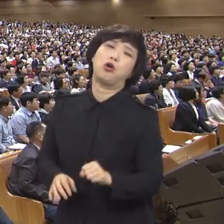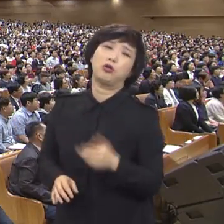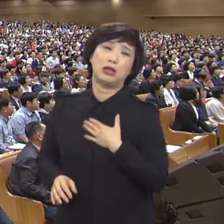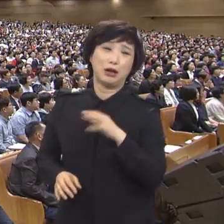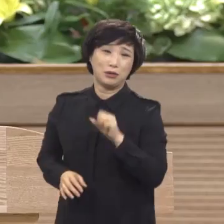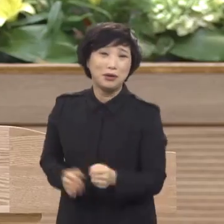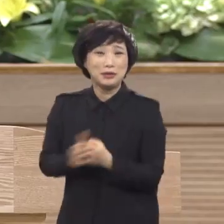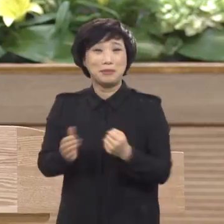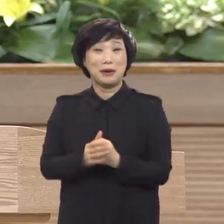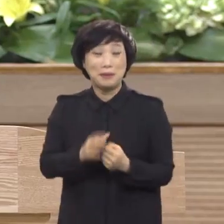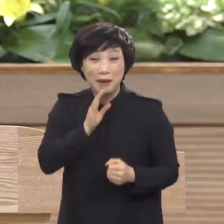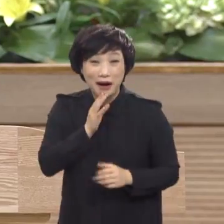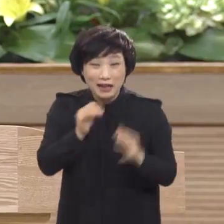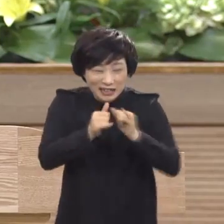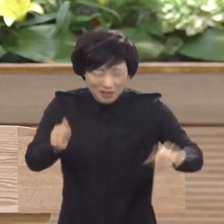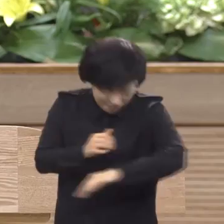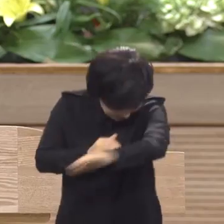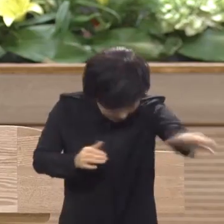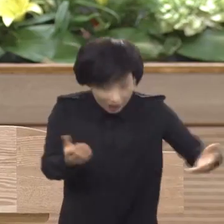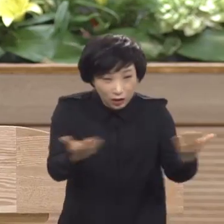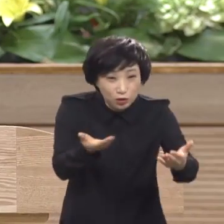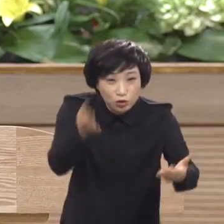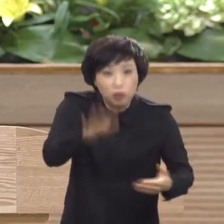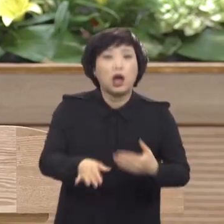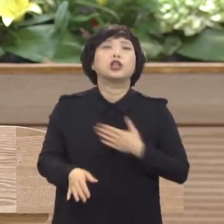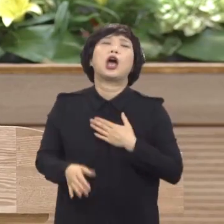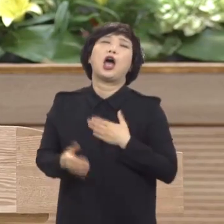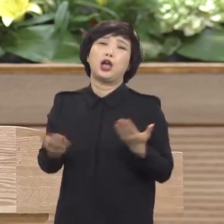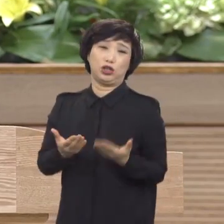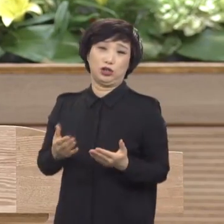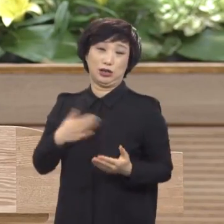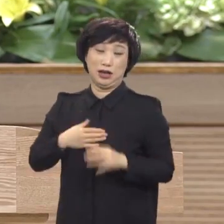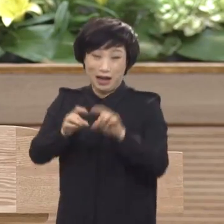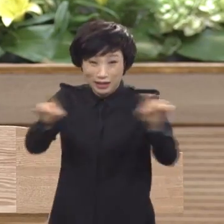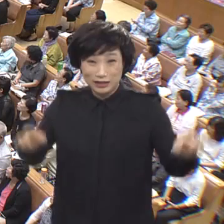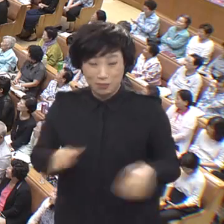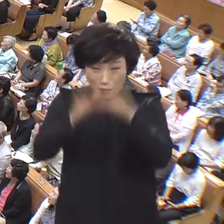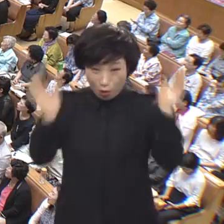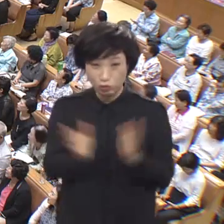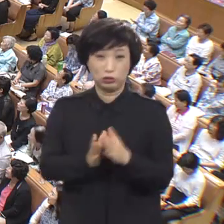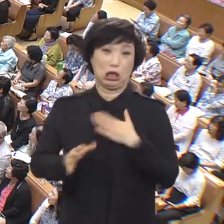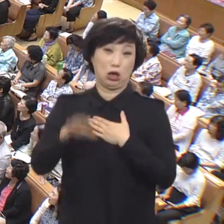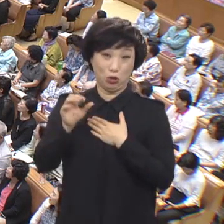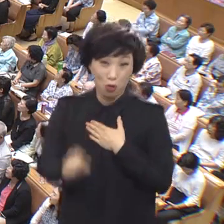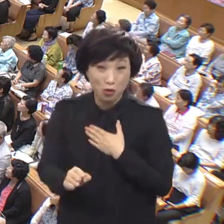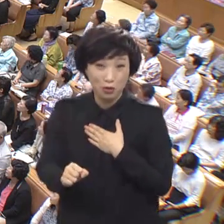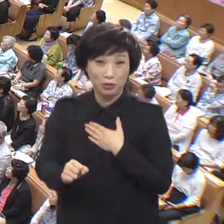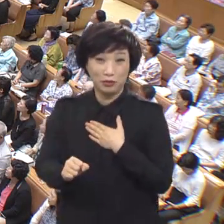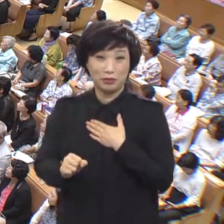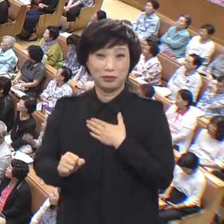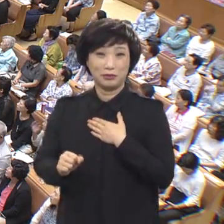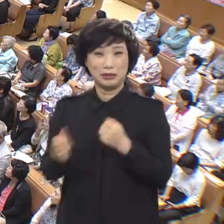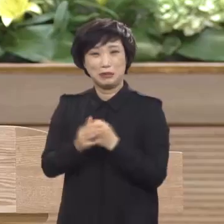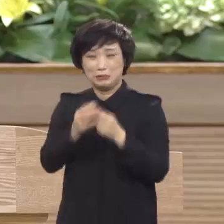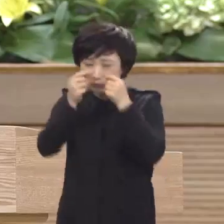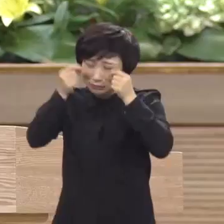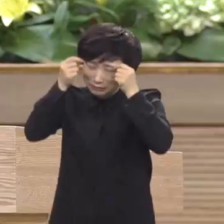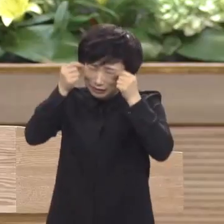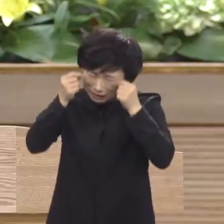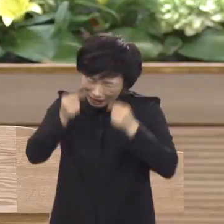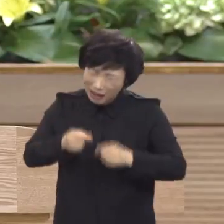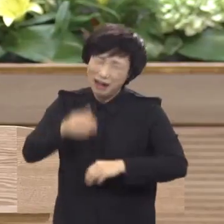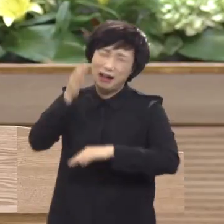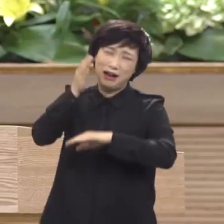일입니다. 인류의 일인데 내 일이래. 각자가 다 내 일이라 이 말입니다. 이